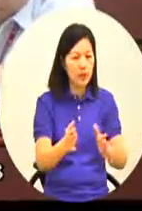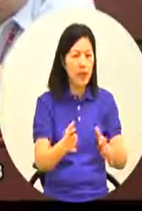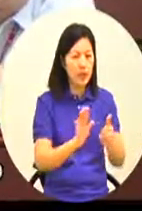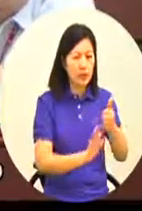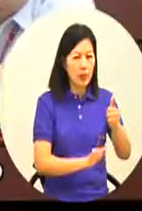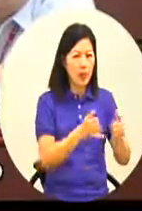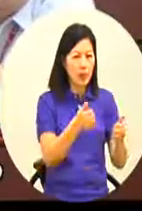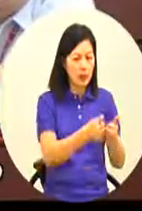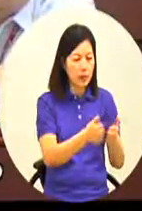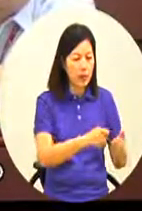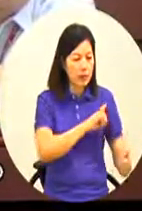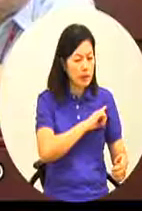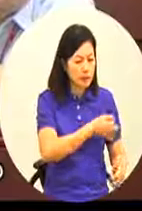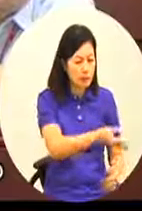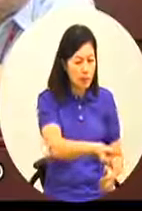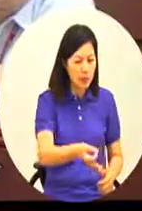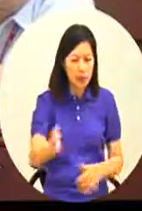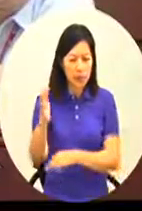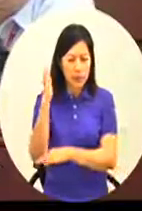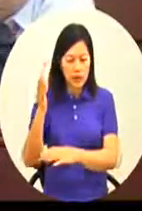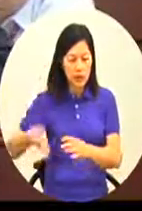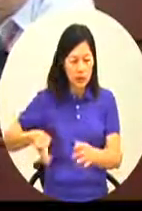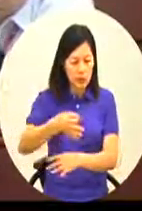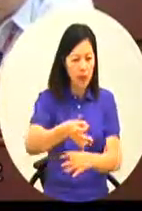啊，咱市政府家会当出寡钱补助。